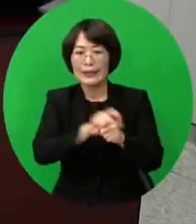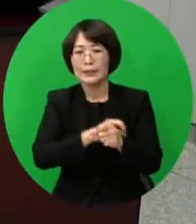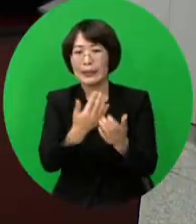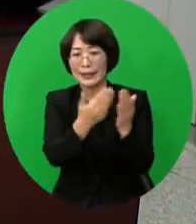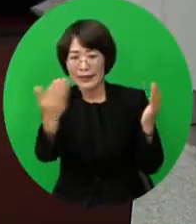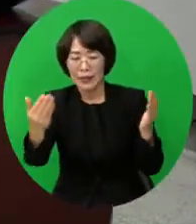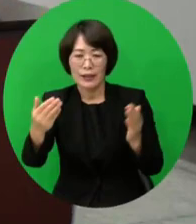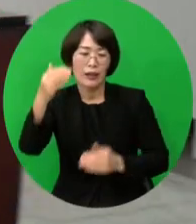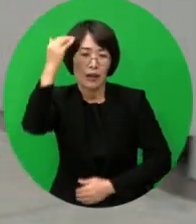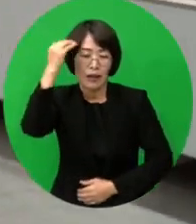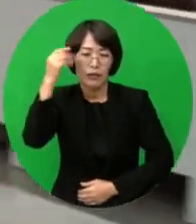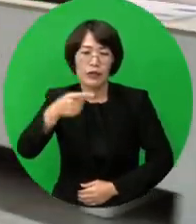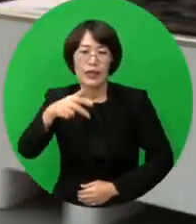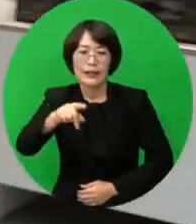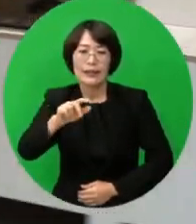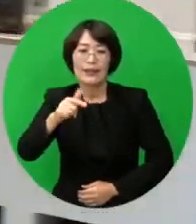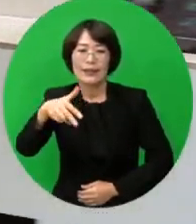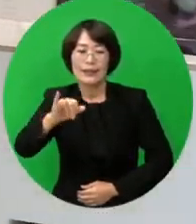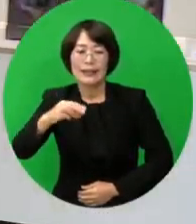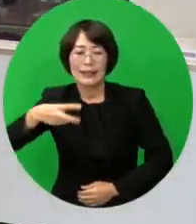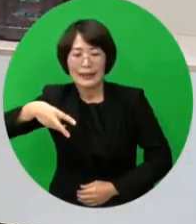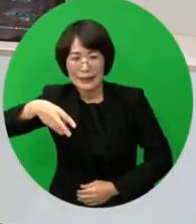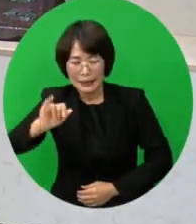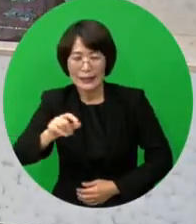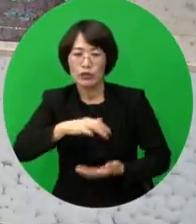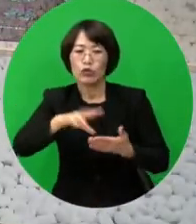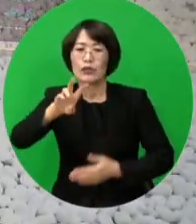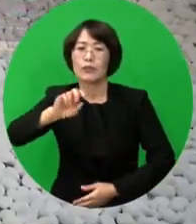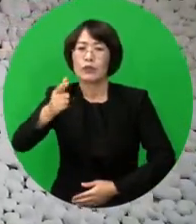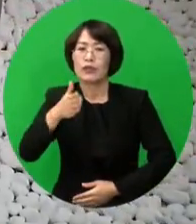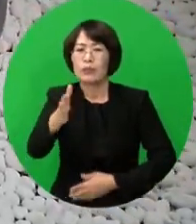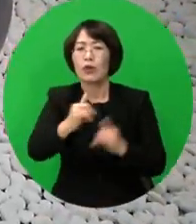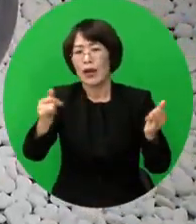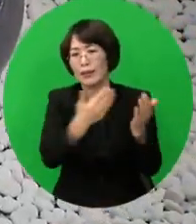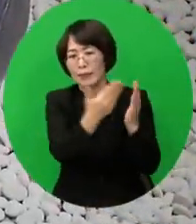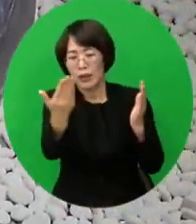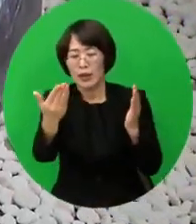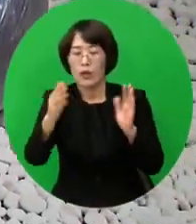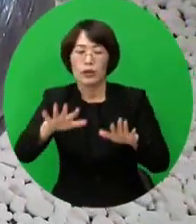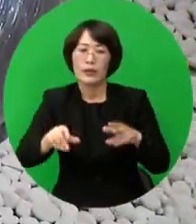현대 한국 나전 36인전은 오는 12월 10일까지